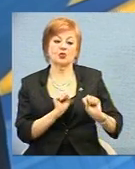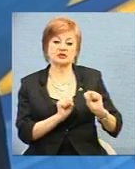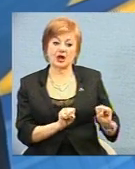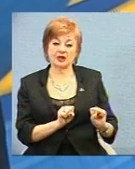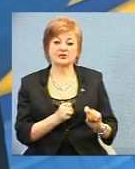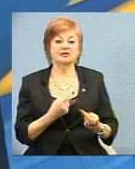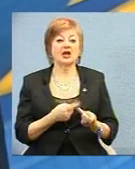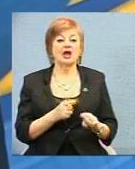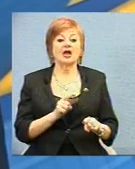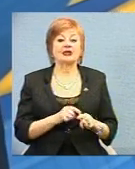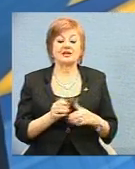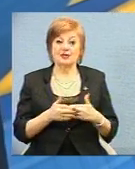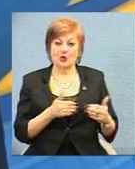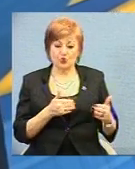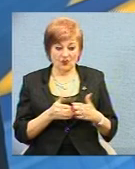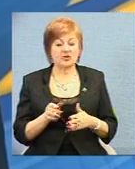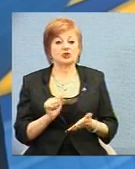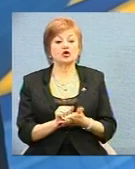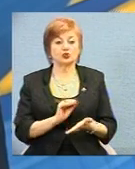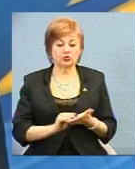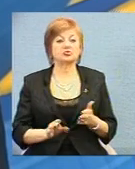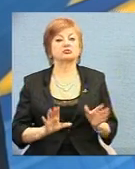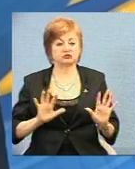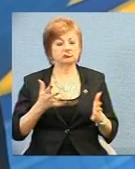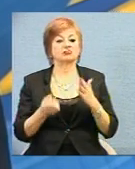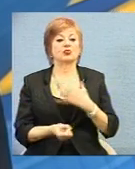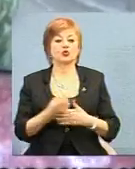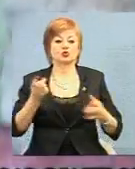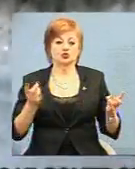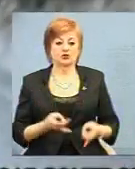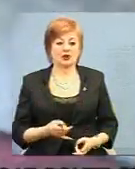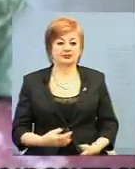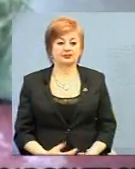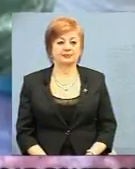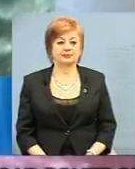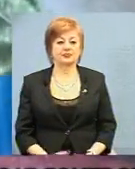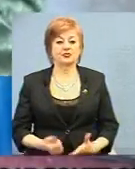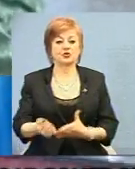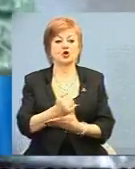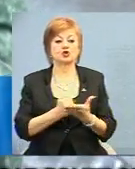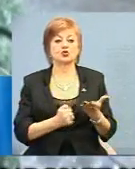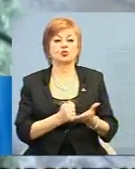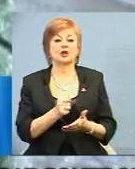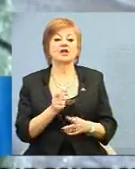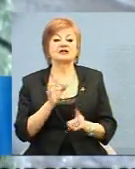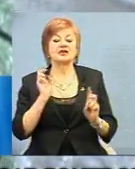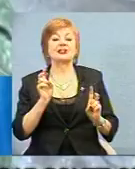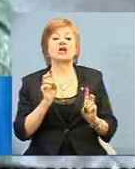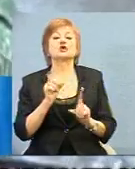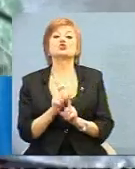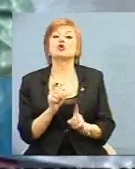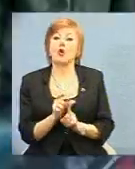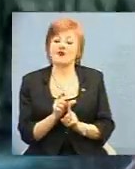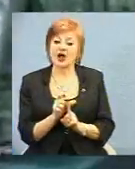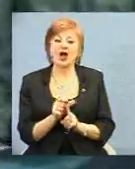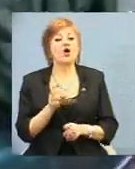Адже з огляду на професію до цього нерідко виникає потреба. Зброя журналістів – слово. Однак саме професійна